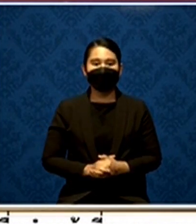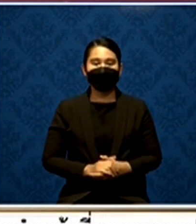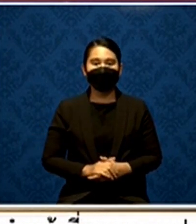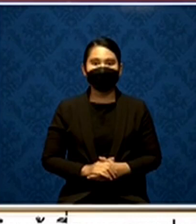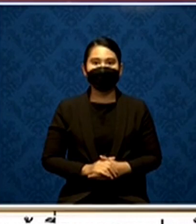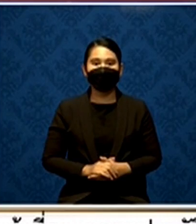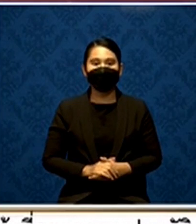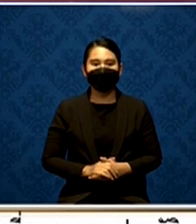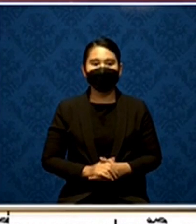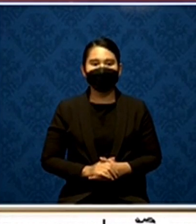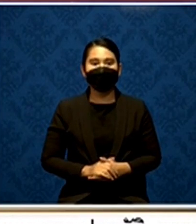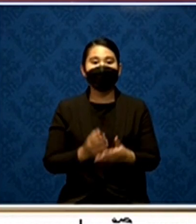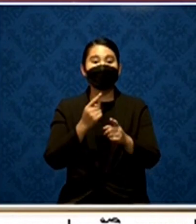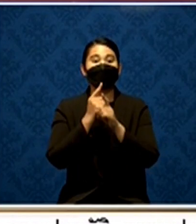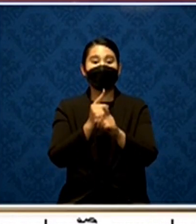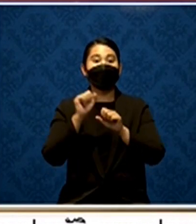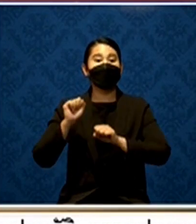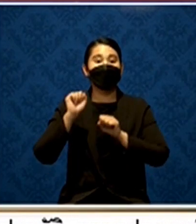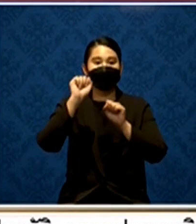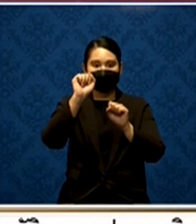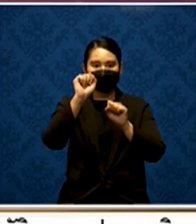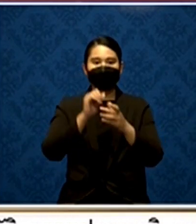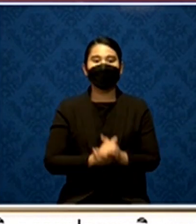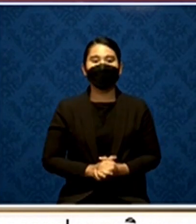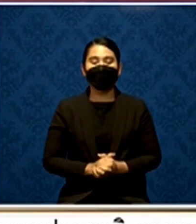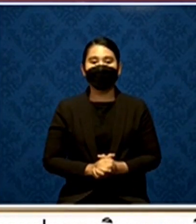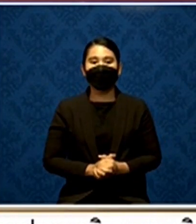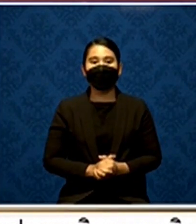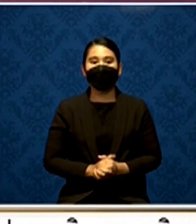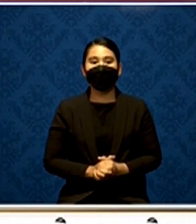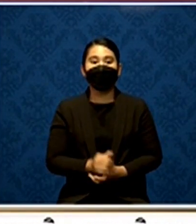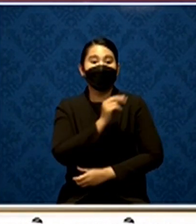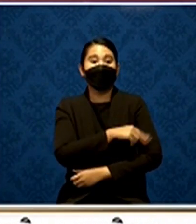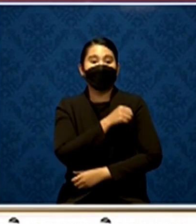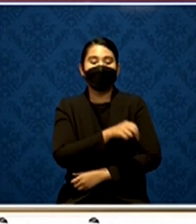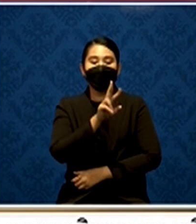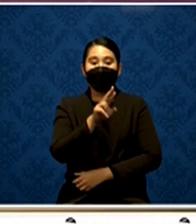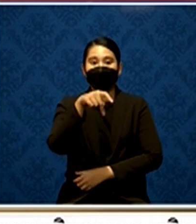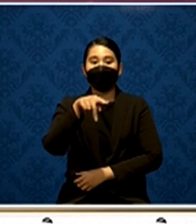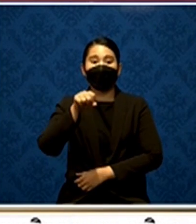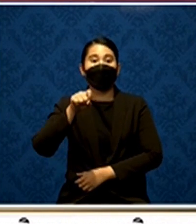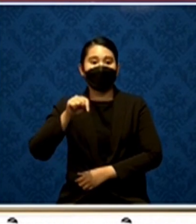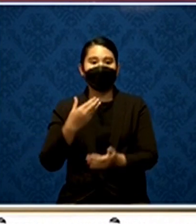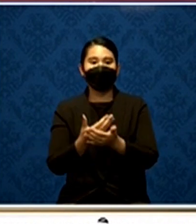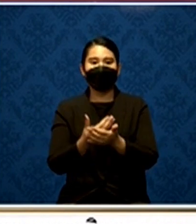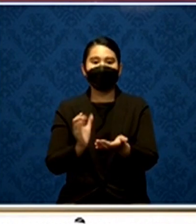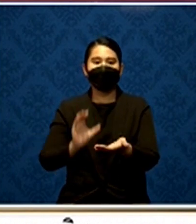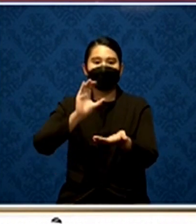หากเป็นไปตามประกาศคณะกรรมการกระจายอำนาจครับรพสต.512แห่งควรจะได้รับเงินสนับสนุ